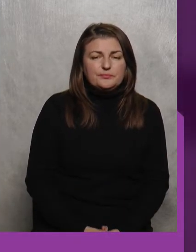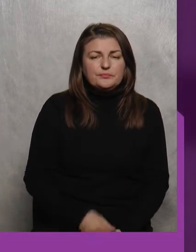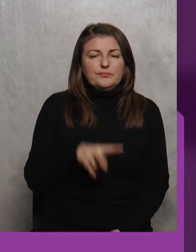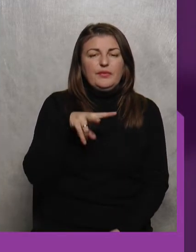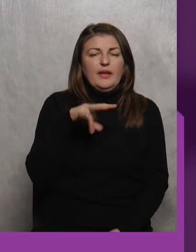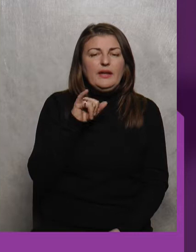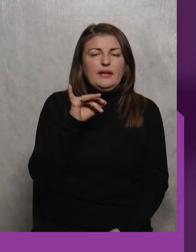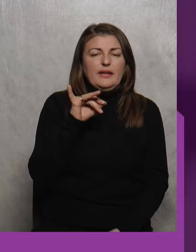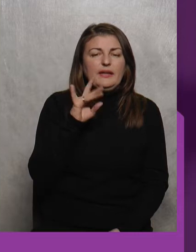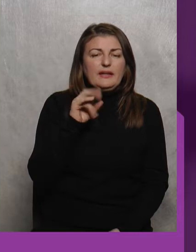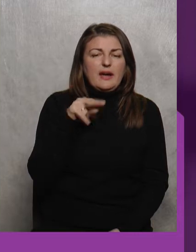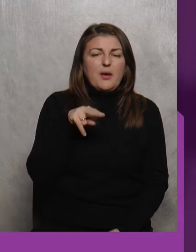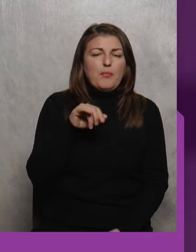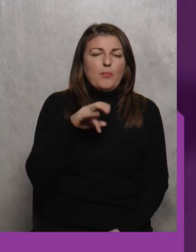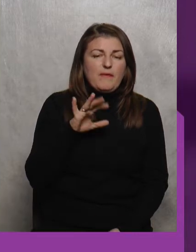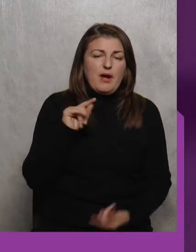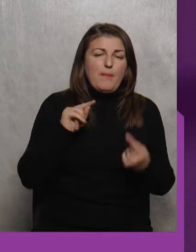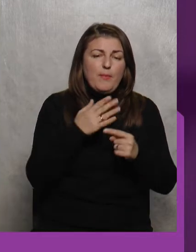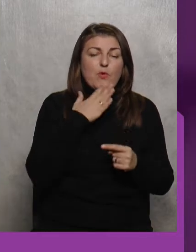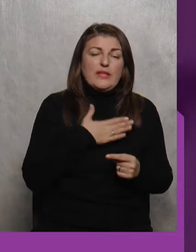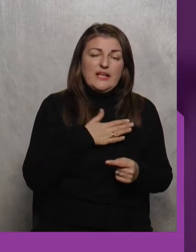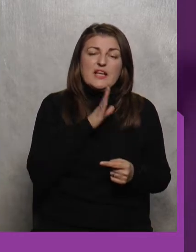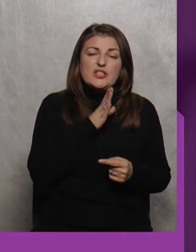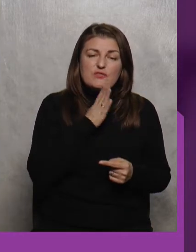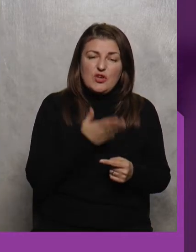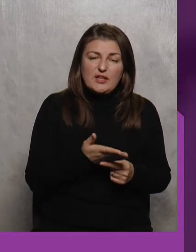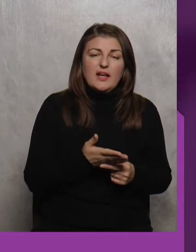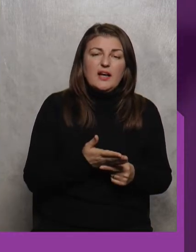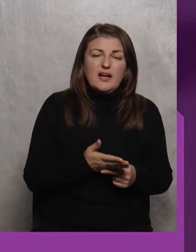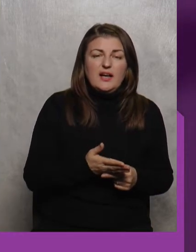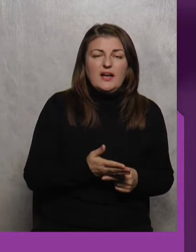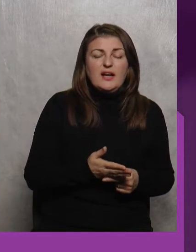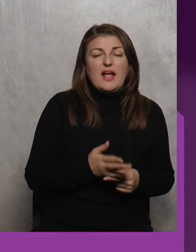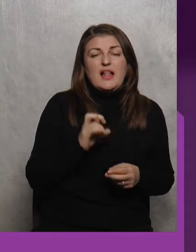знову проти наших дівчат.